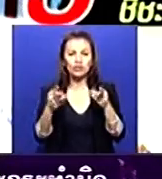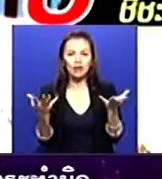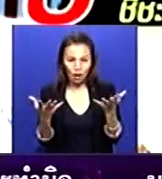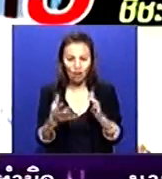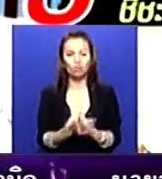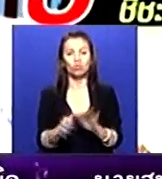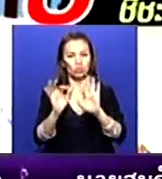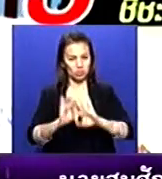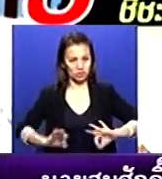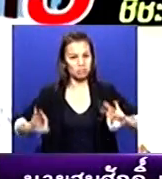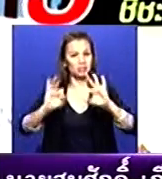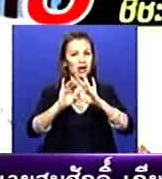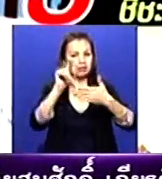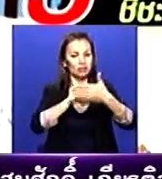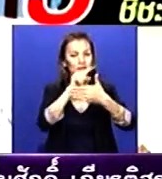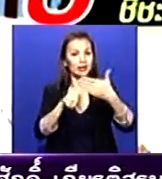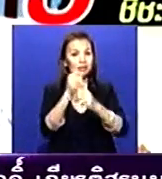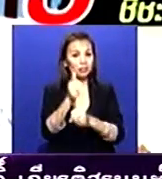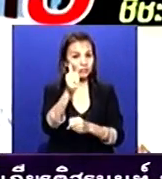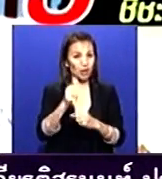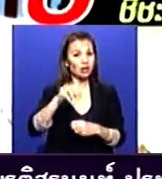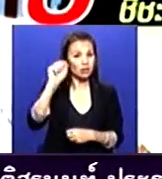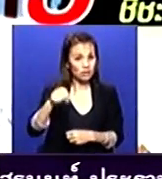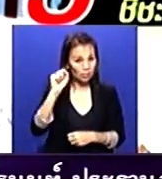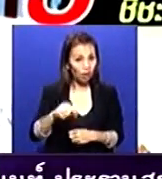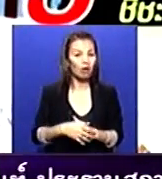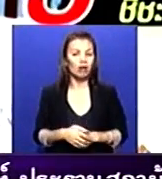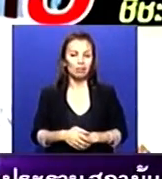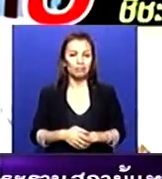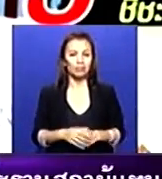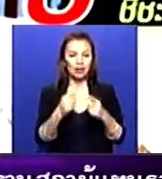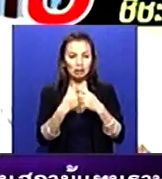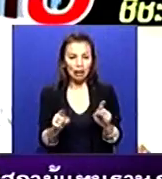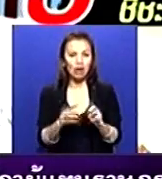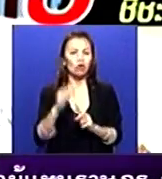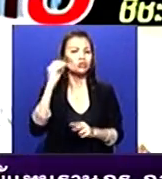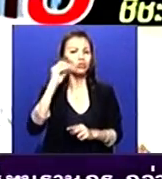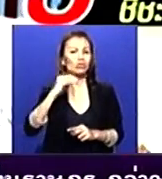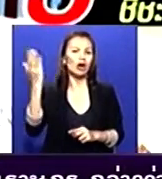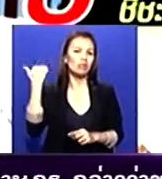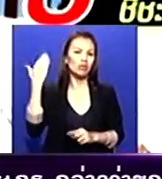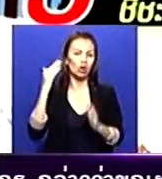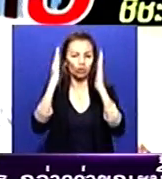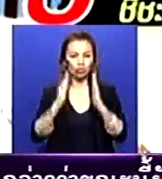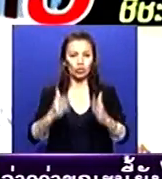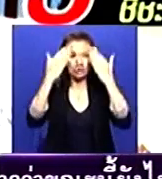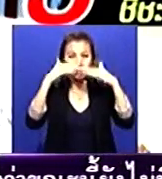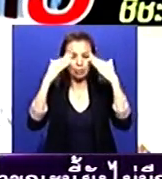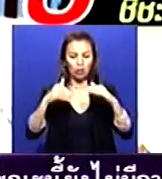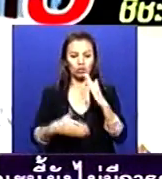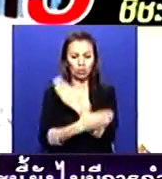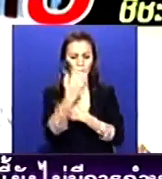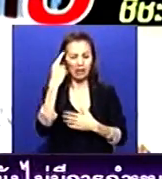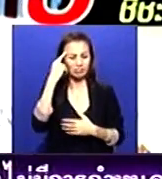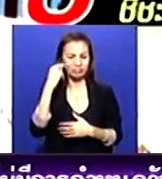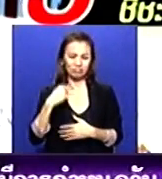ญในการเลือกผู้บริหารเข้ามาดูแลประโยชน์ของตัวเองนะคะแต่การเลือกตั้งหลายครั้งผู้พิการทางสายตาก็ไม่มีความมั่นใ